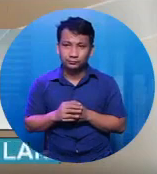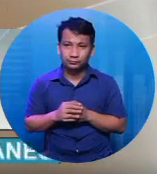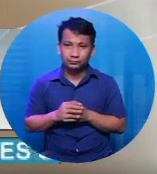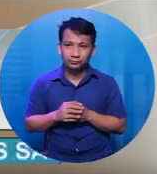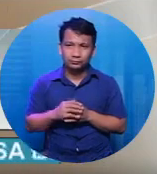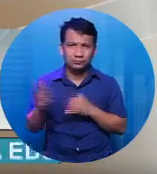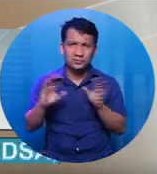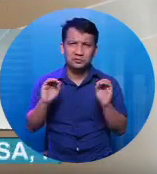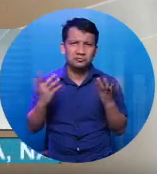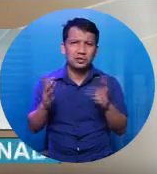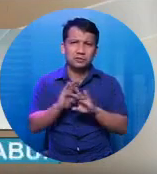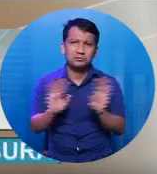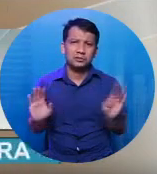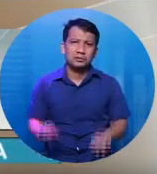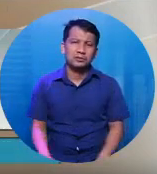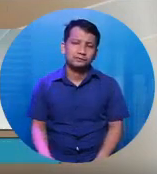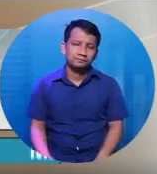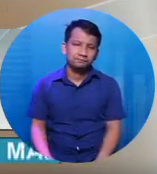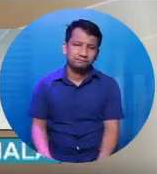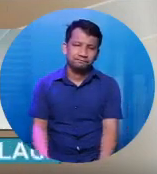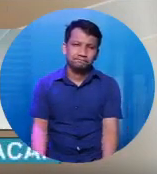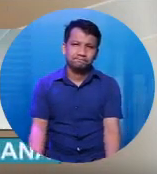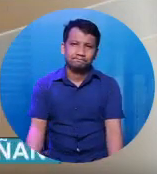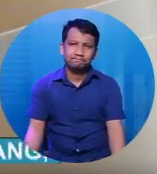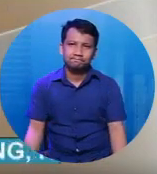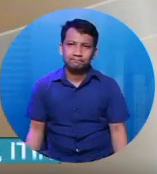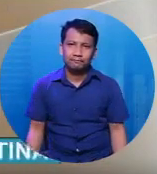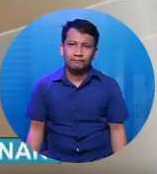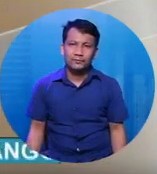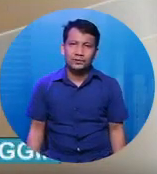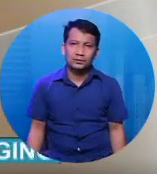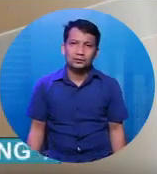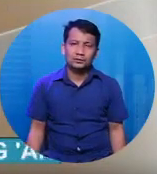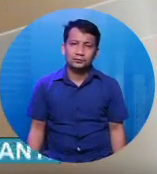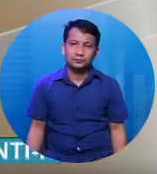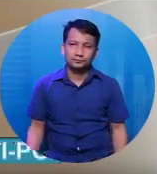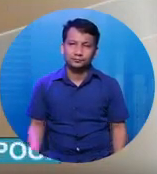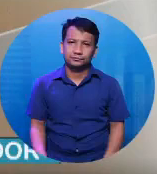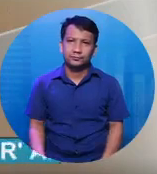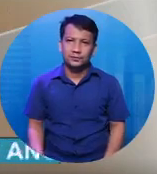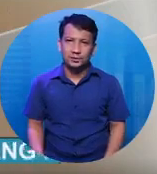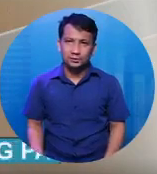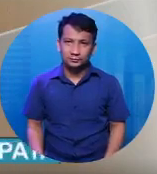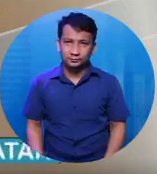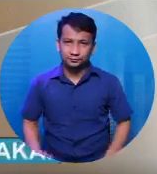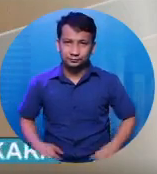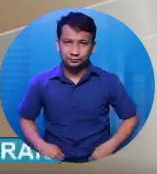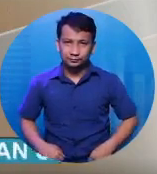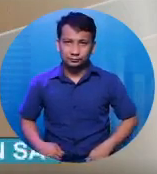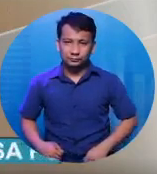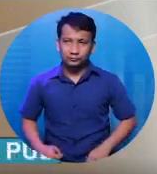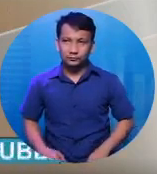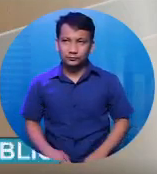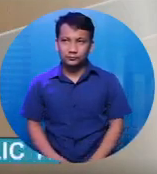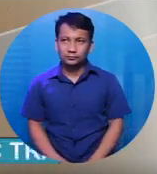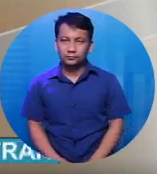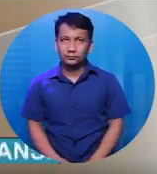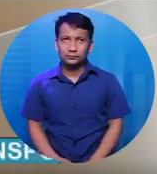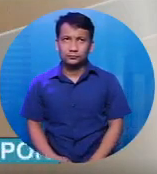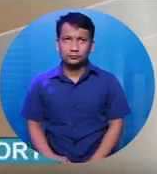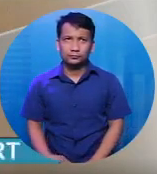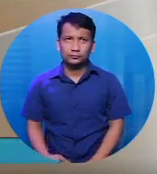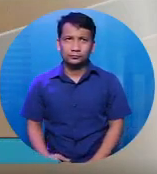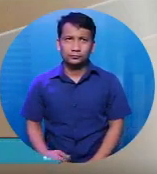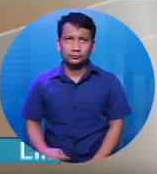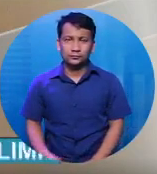Wala, sir. Wala. Okay. Mr. Alexis, ready? Sa kanya, sir. Tapos ganun lang gagawin sa akin. Sige,